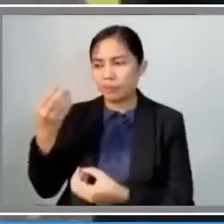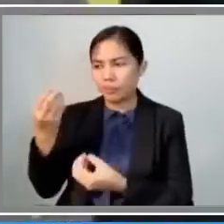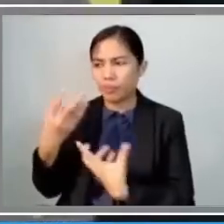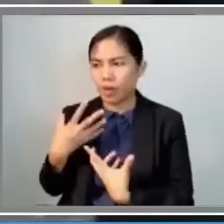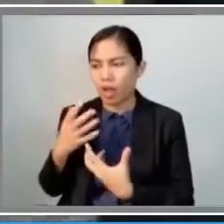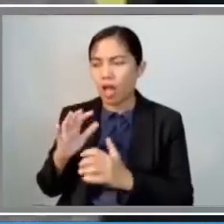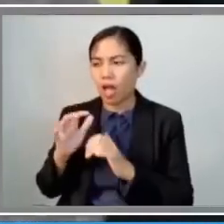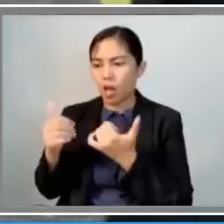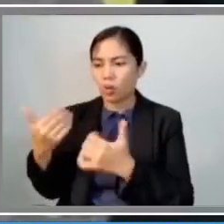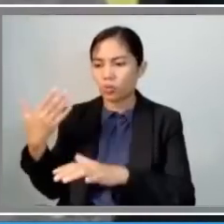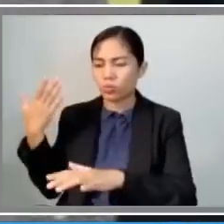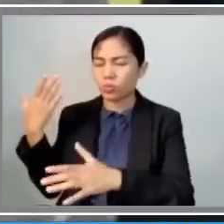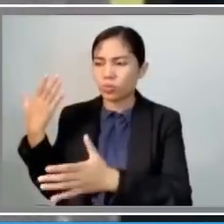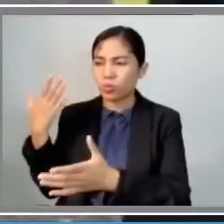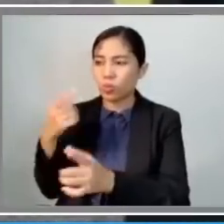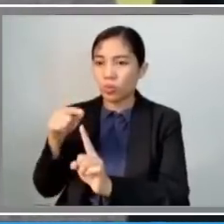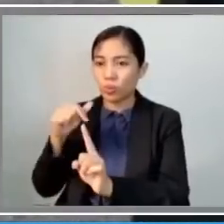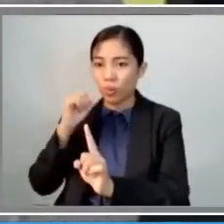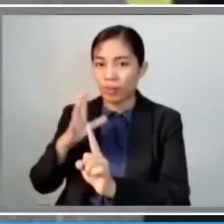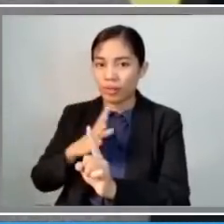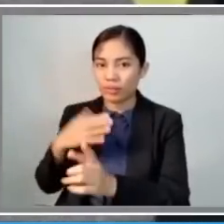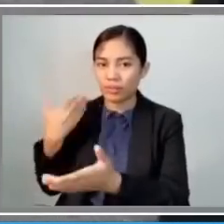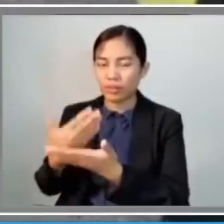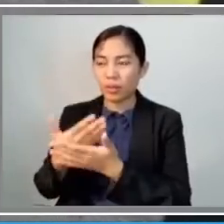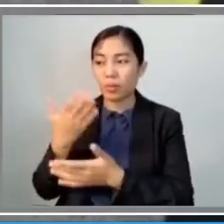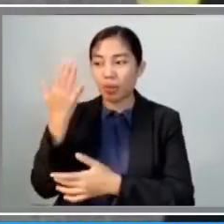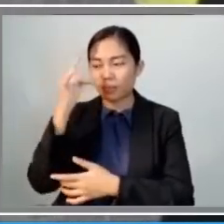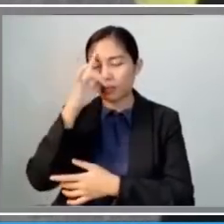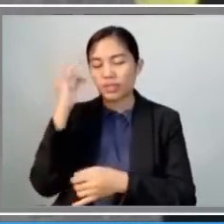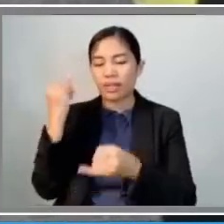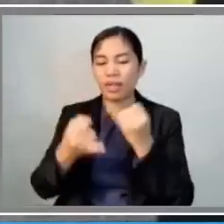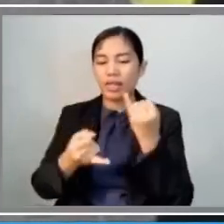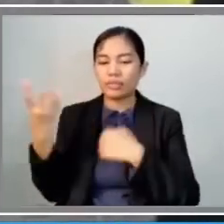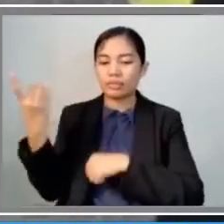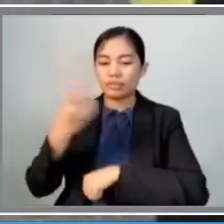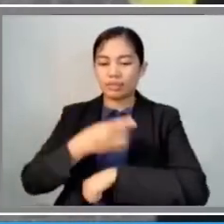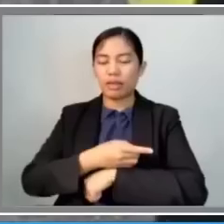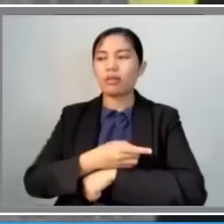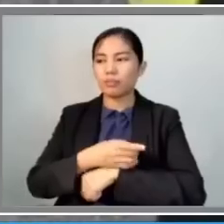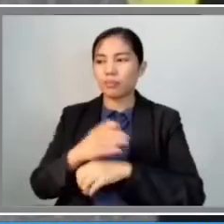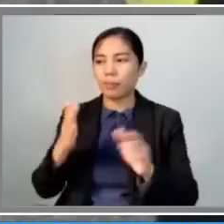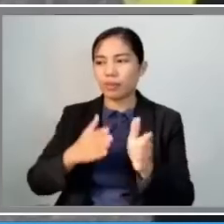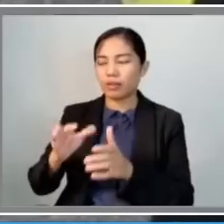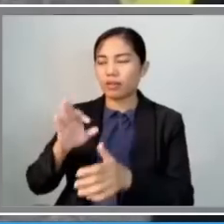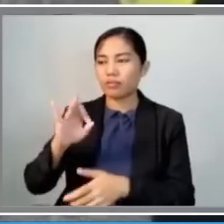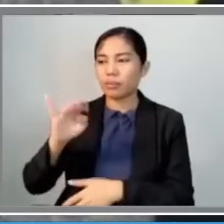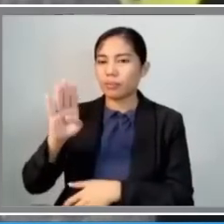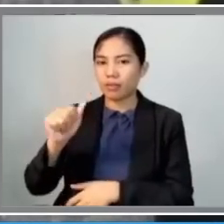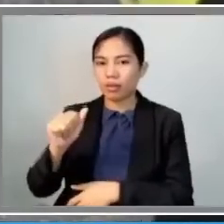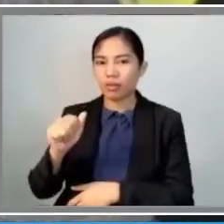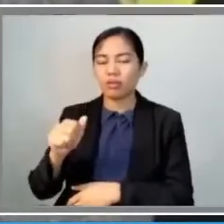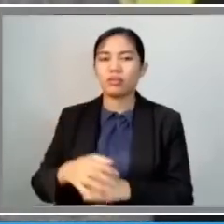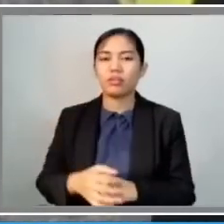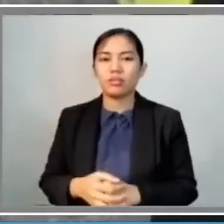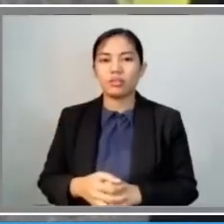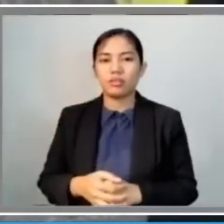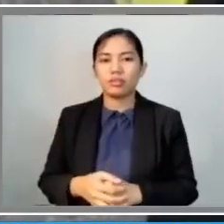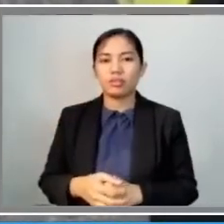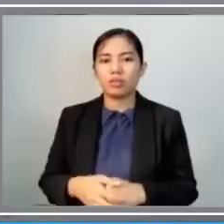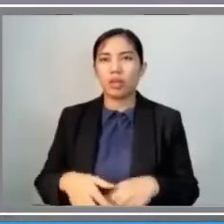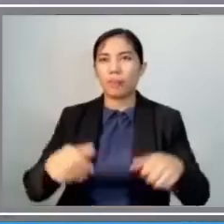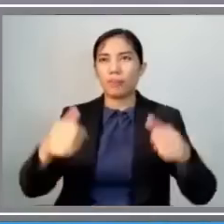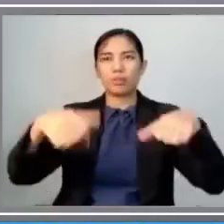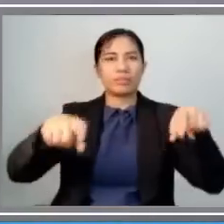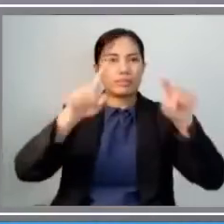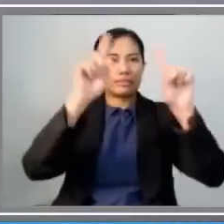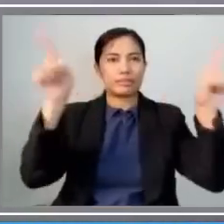ngayong last day ng preparation po natin ng atba even yung pagkakabit po natin ng mga directional signages m para dito